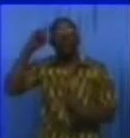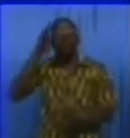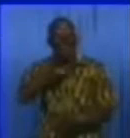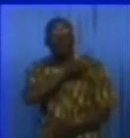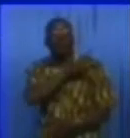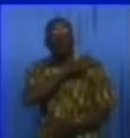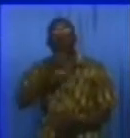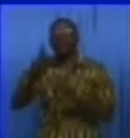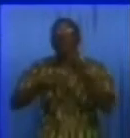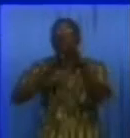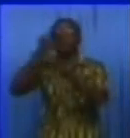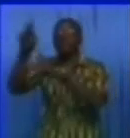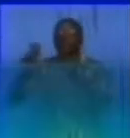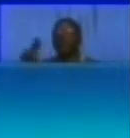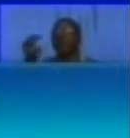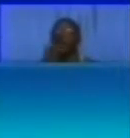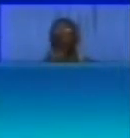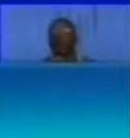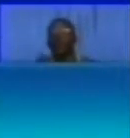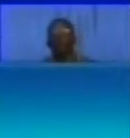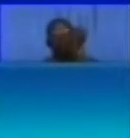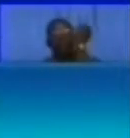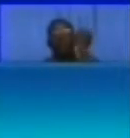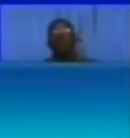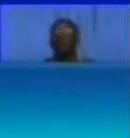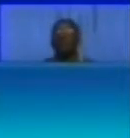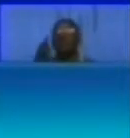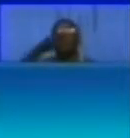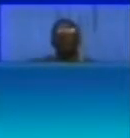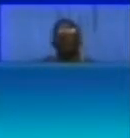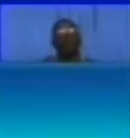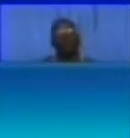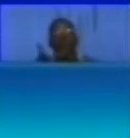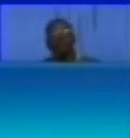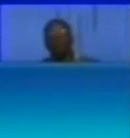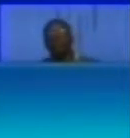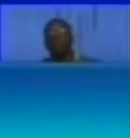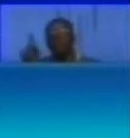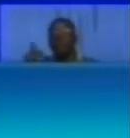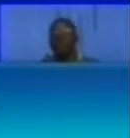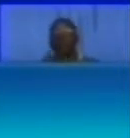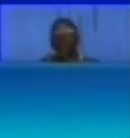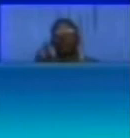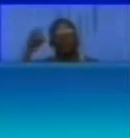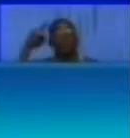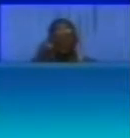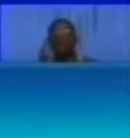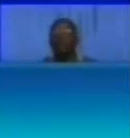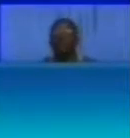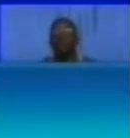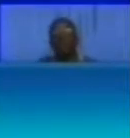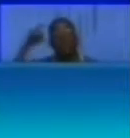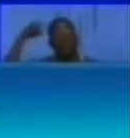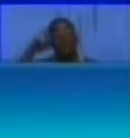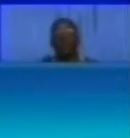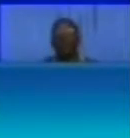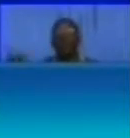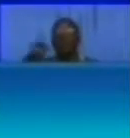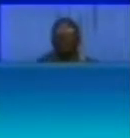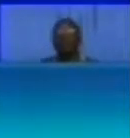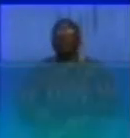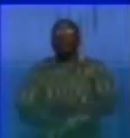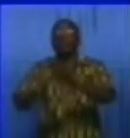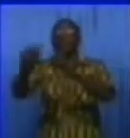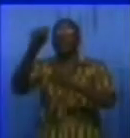les populations les plus démunies ont pu traverser la période de soudure sans grand dommage. Le projet d'appui à la